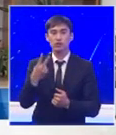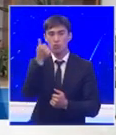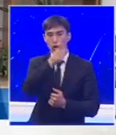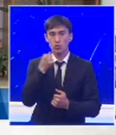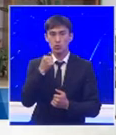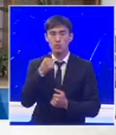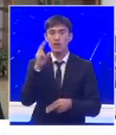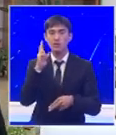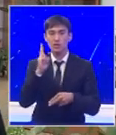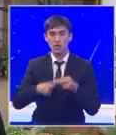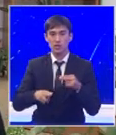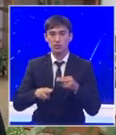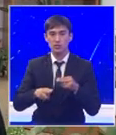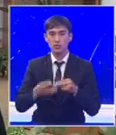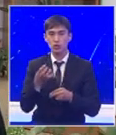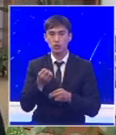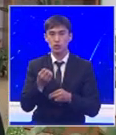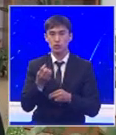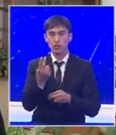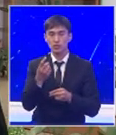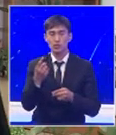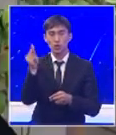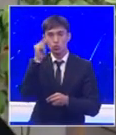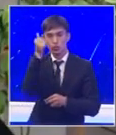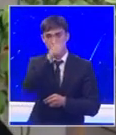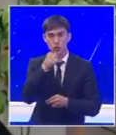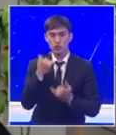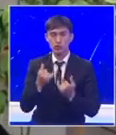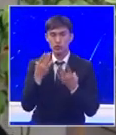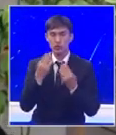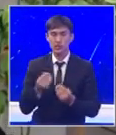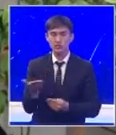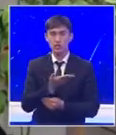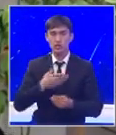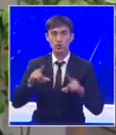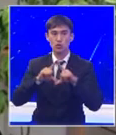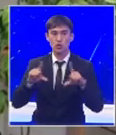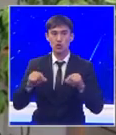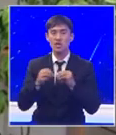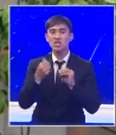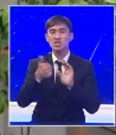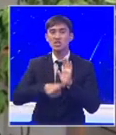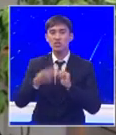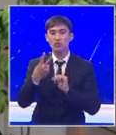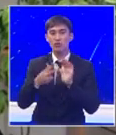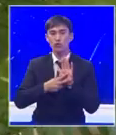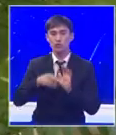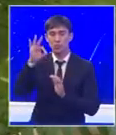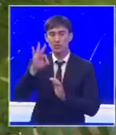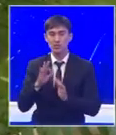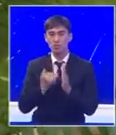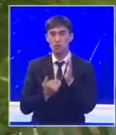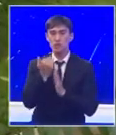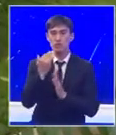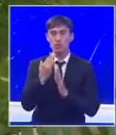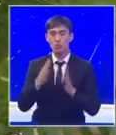году, заканчивается еще один учебный год. На сегодняшний день в нашей школе уже 68% и повышает